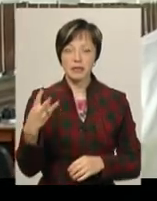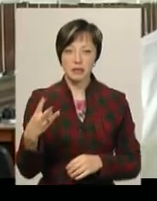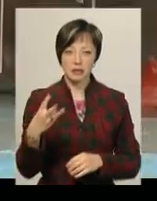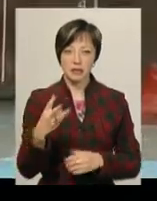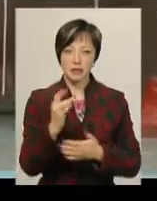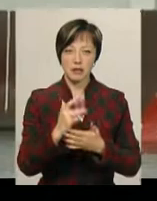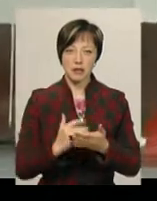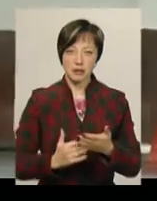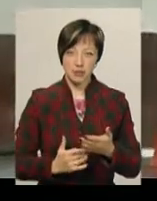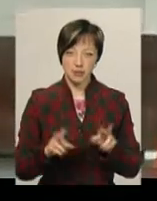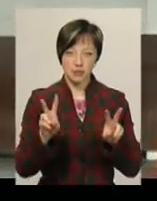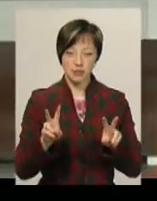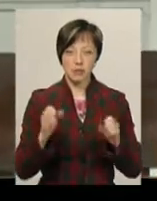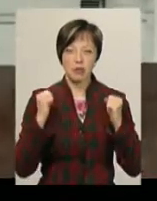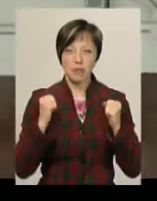спортсмени.